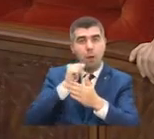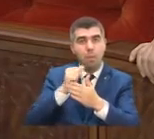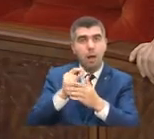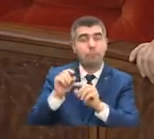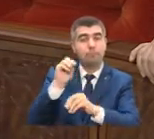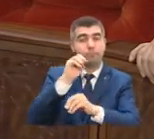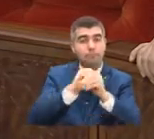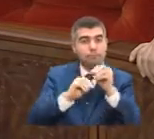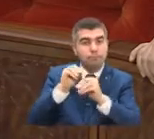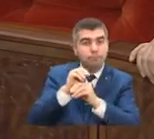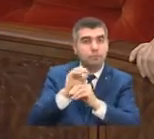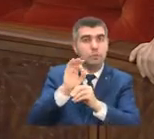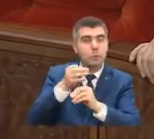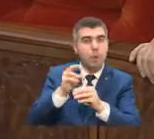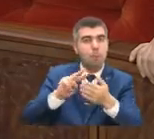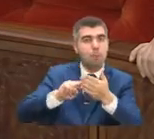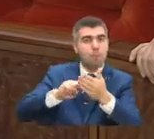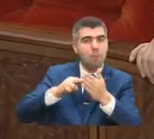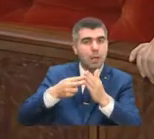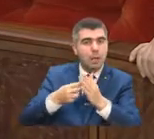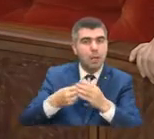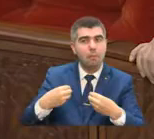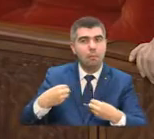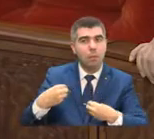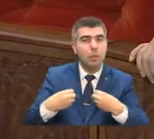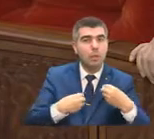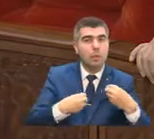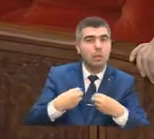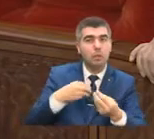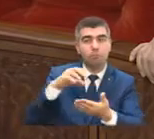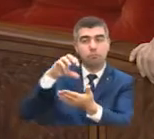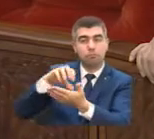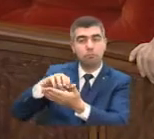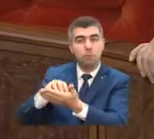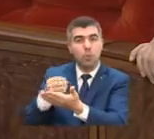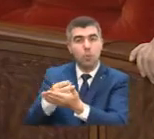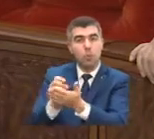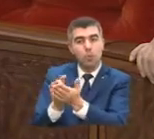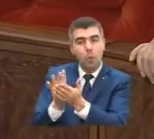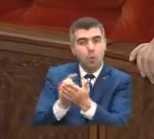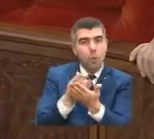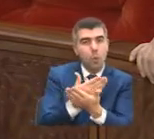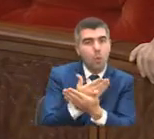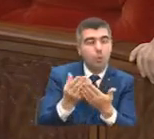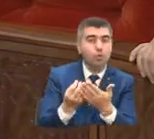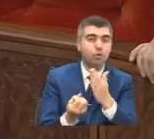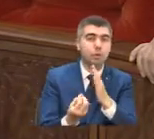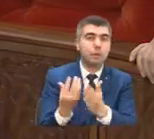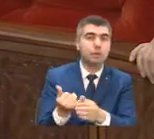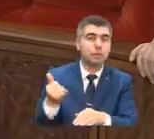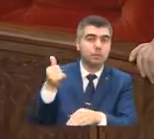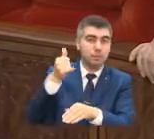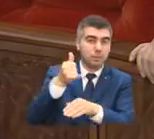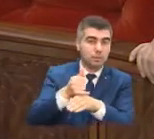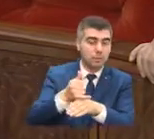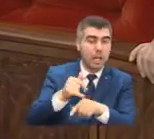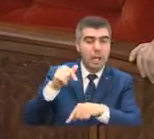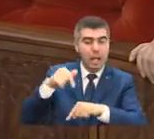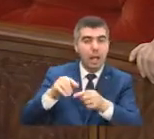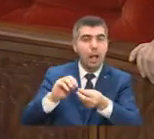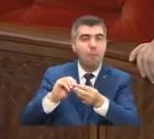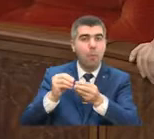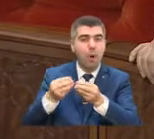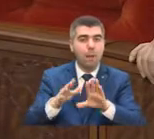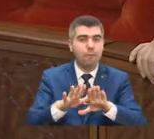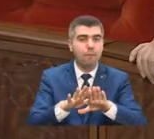به، وغيرنا المسؤولين على مستوى الاقاليم باش تكون المتابعه. المساله الثالثه، تقع بعض المشاكل فيما يتعلق بالعقار، راها قيد